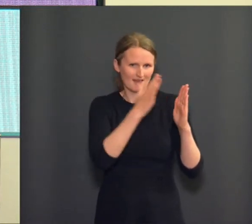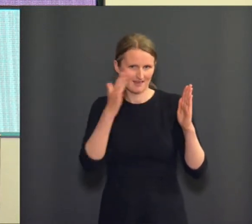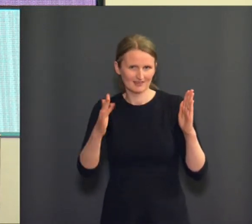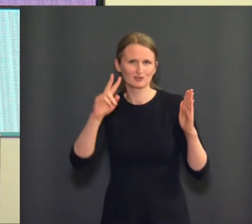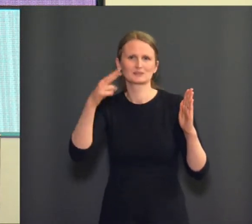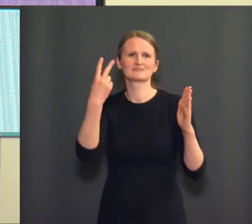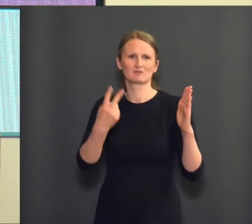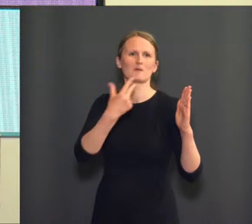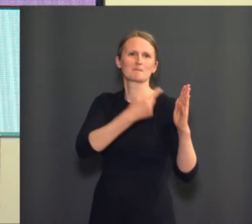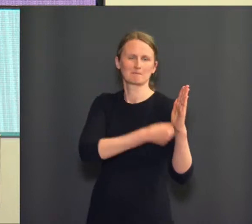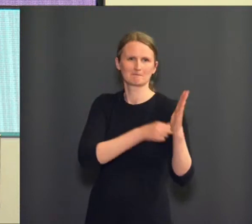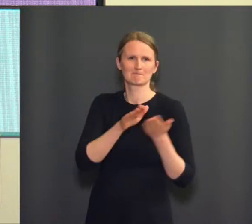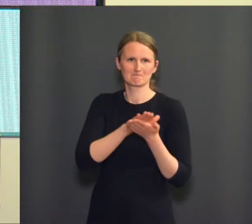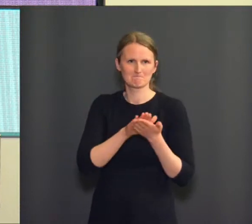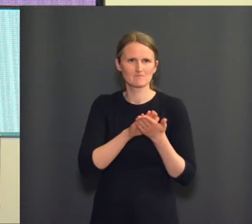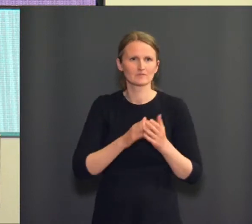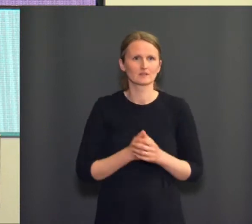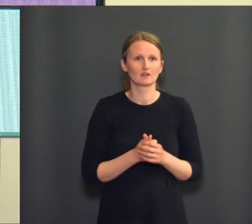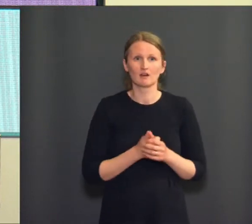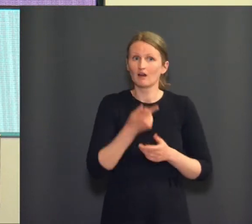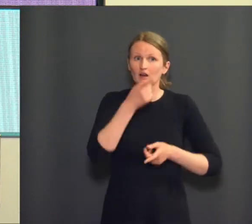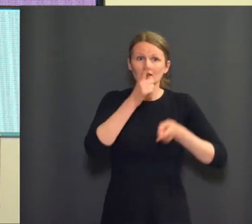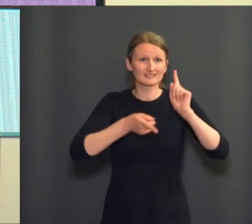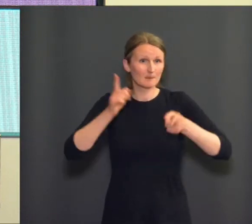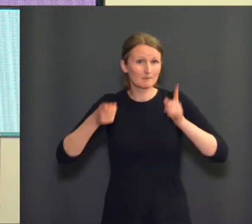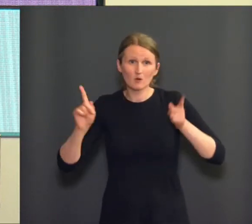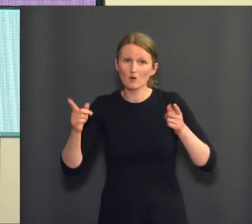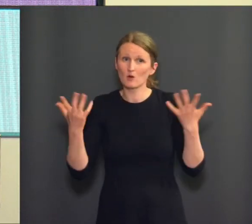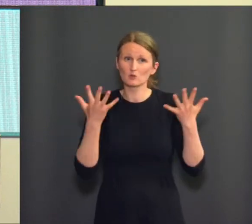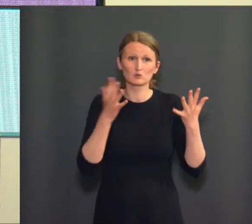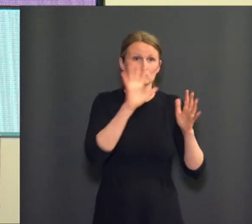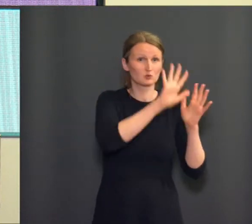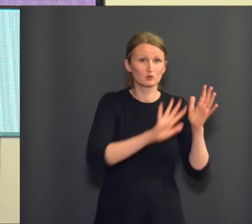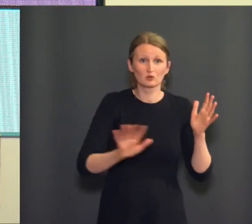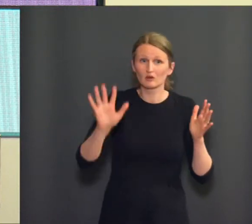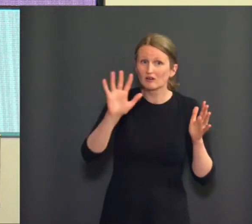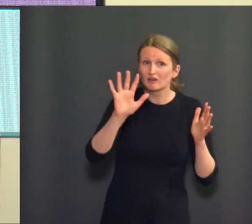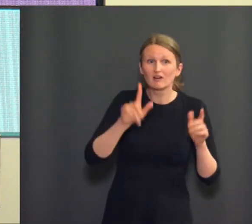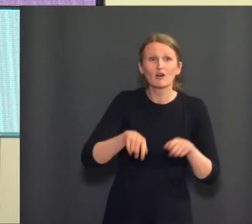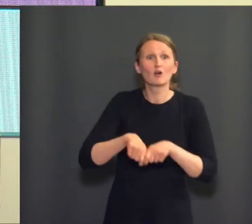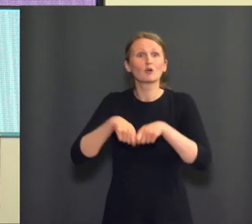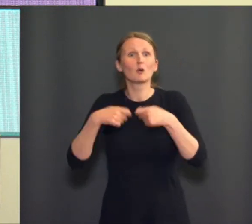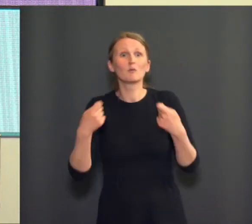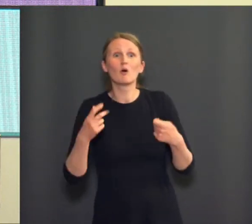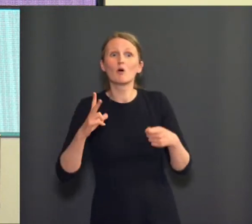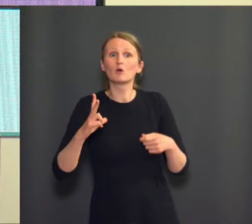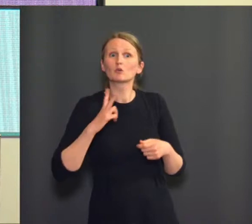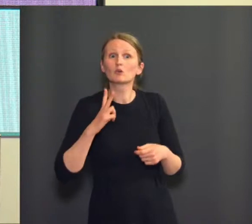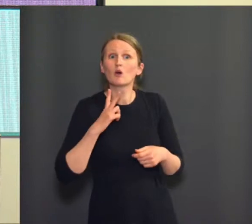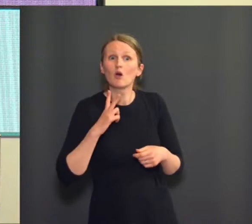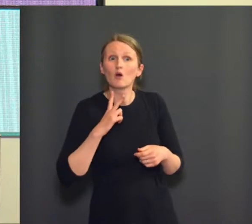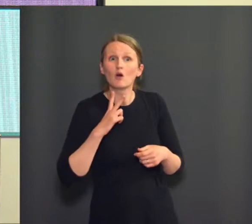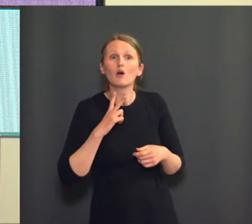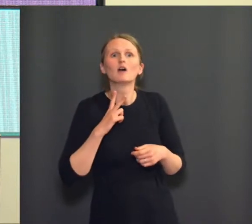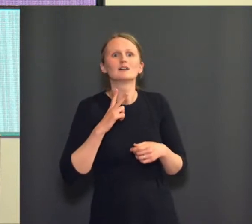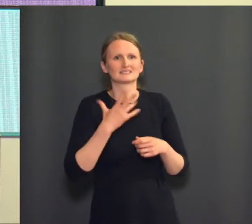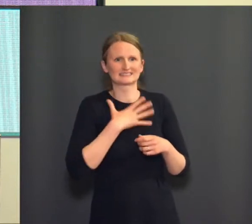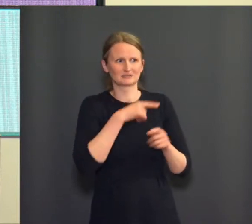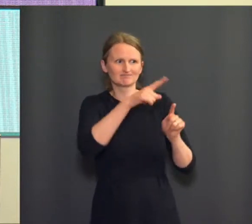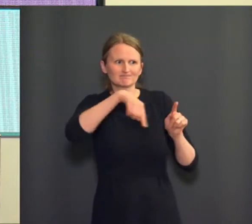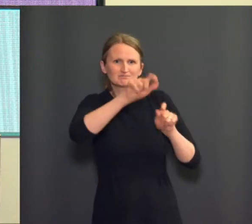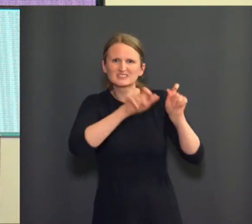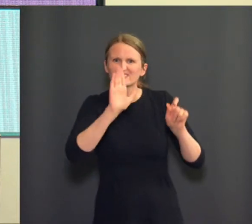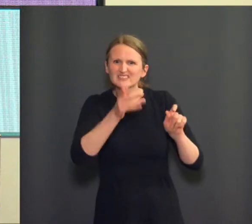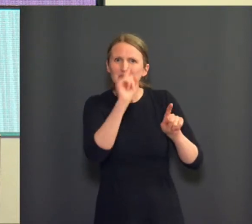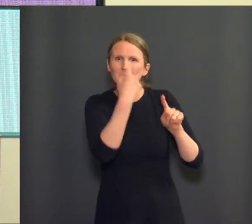dose, selon les régions, ne devrait commencer à être administrée qu'entre début et mi-mai. Ceci est donc dans 3 à